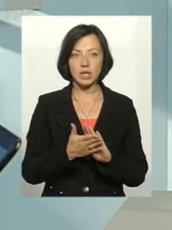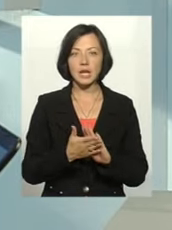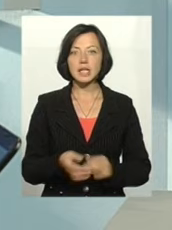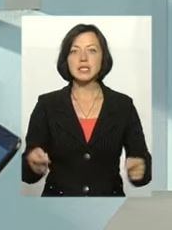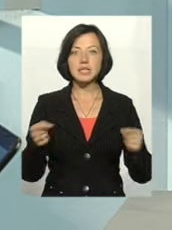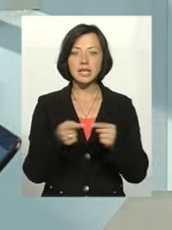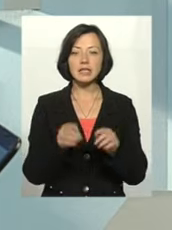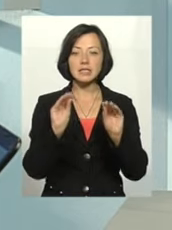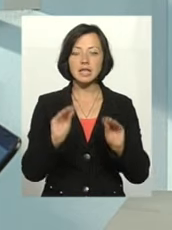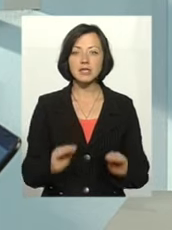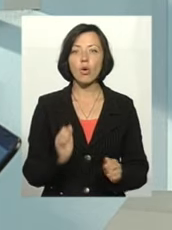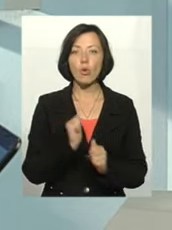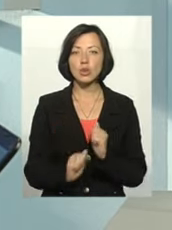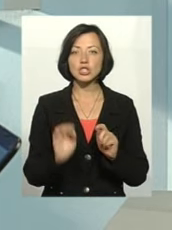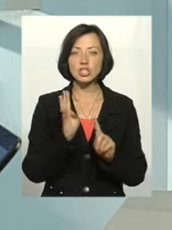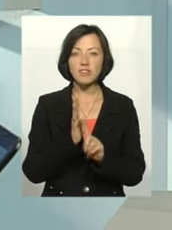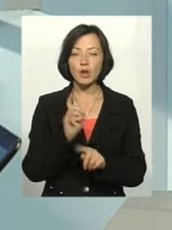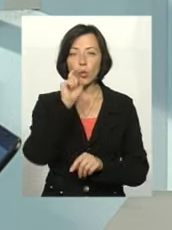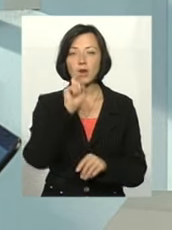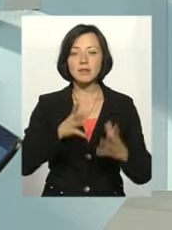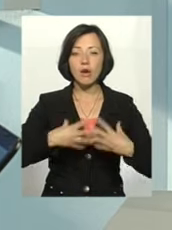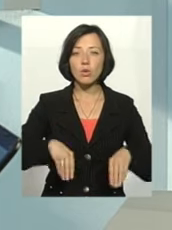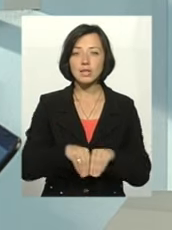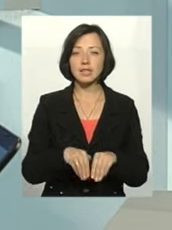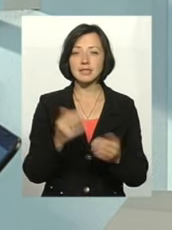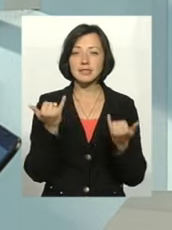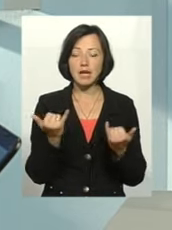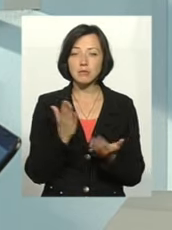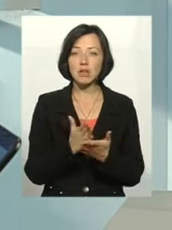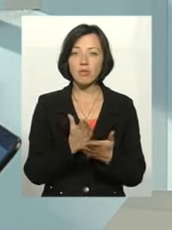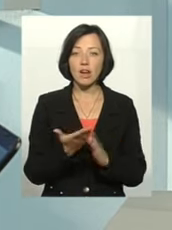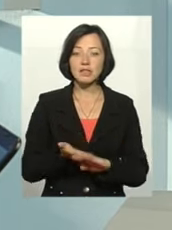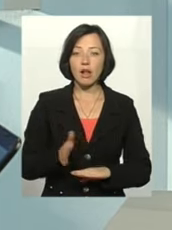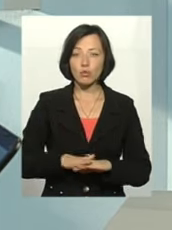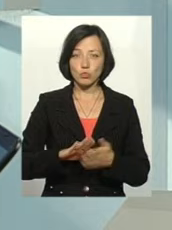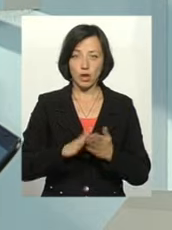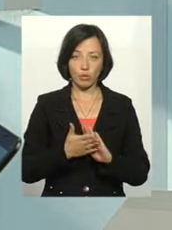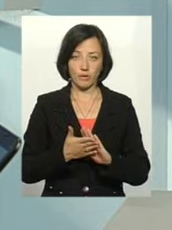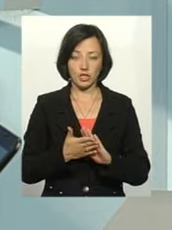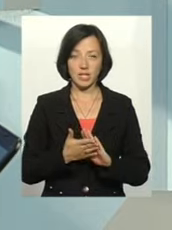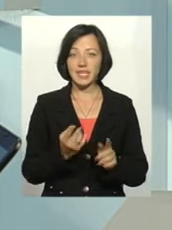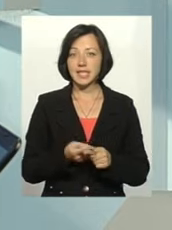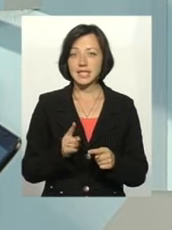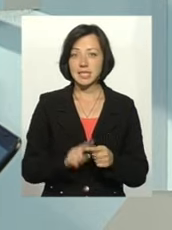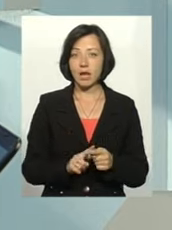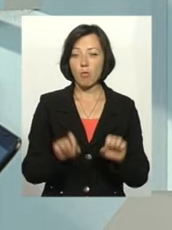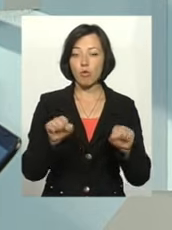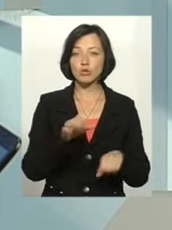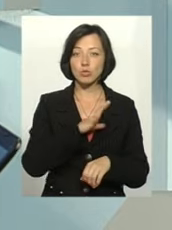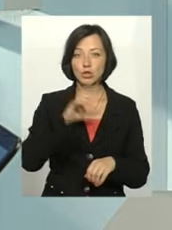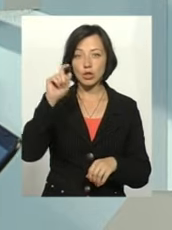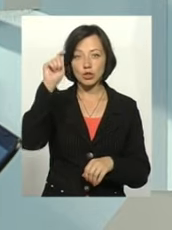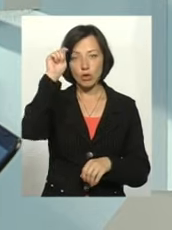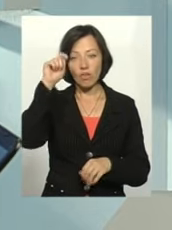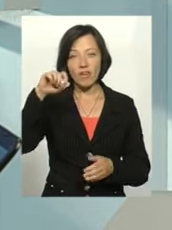згідно статистики, кожна четверта українська родина зараз перебуває в скрутному становищі. Це і може бути чоловік